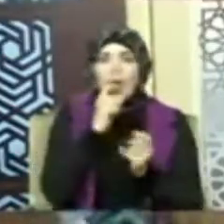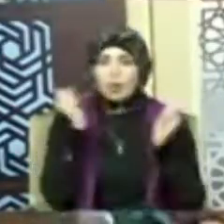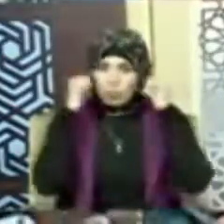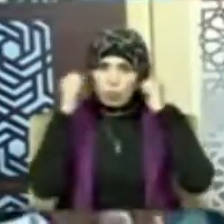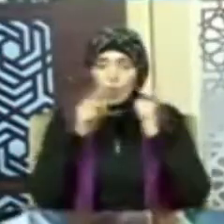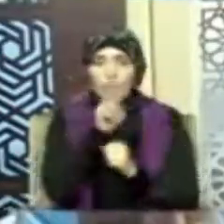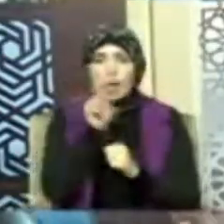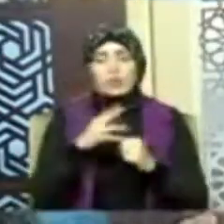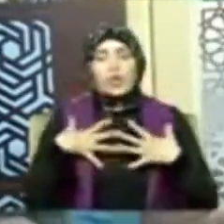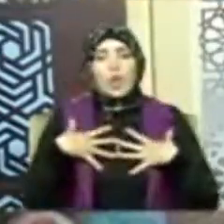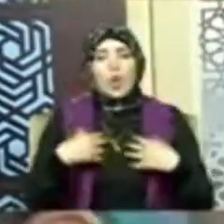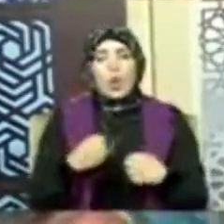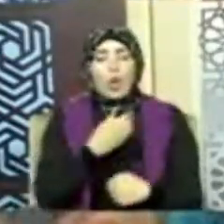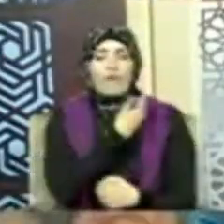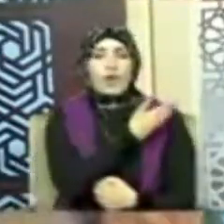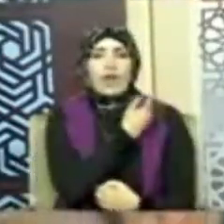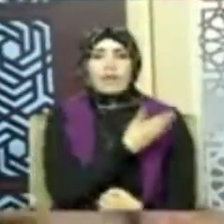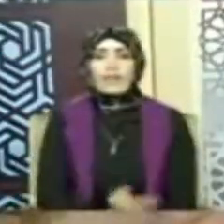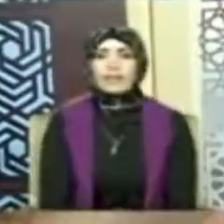والعافية.